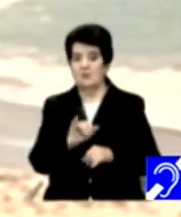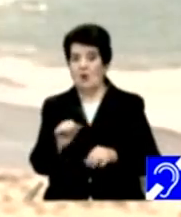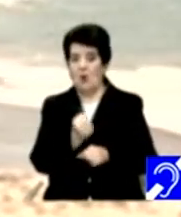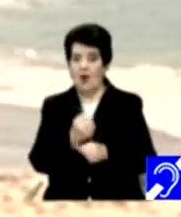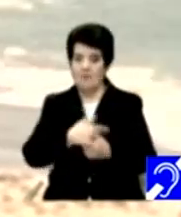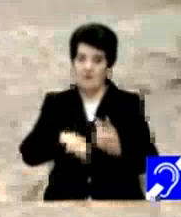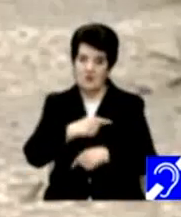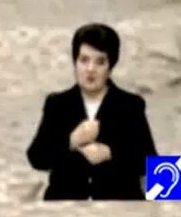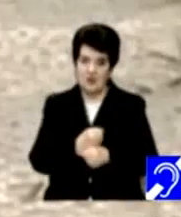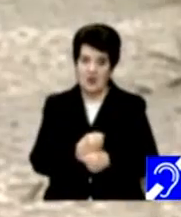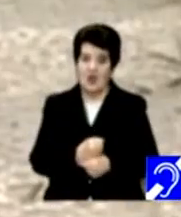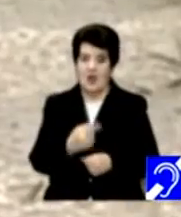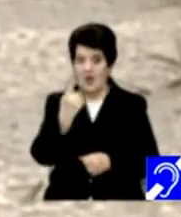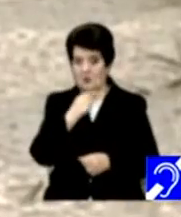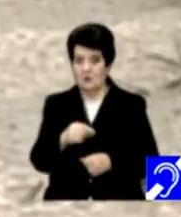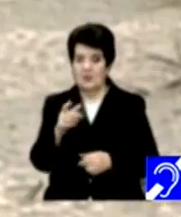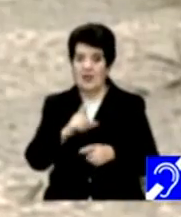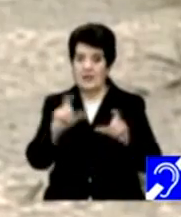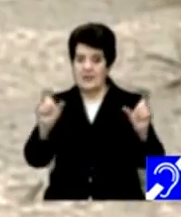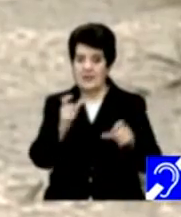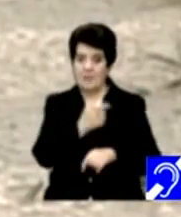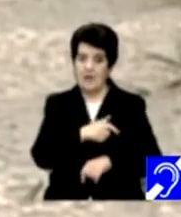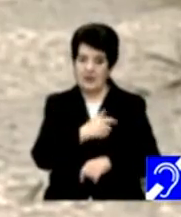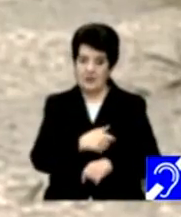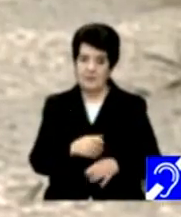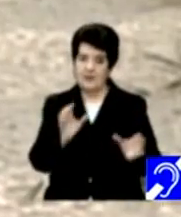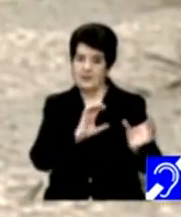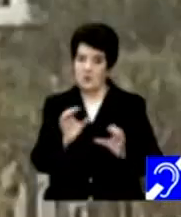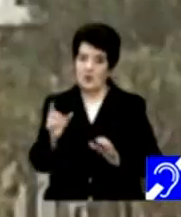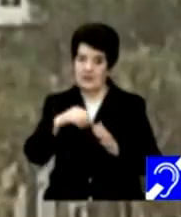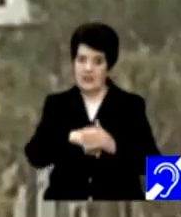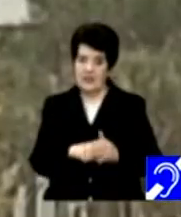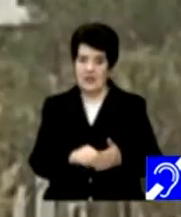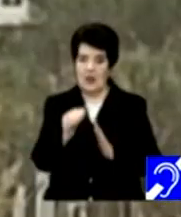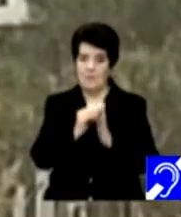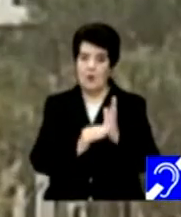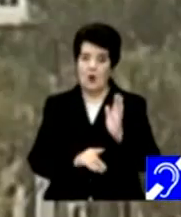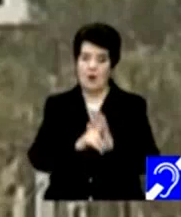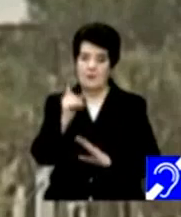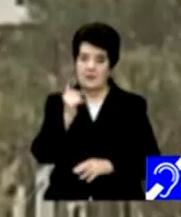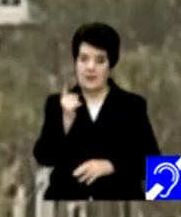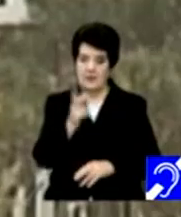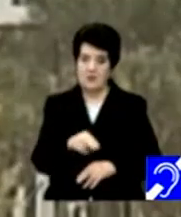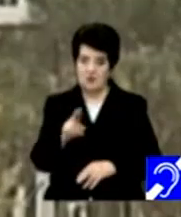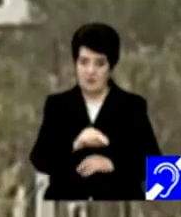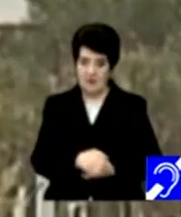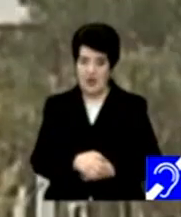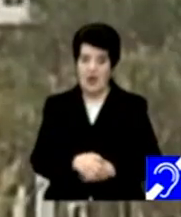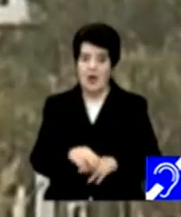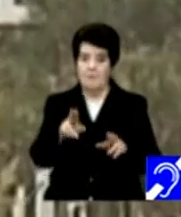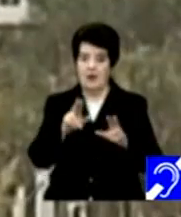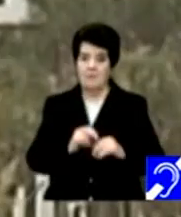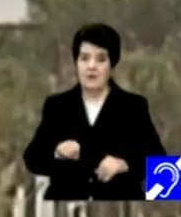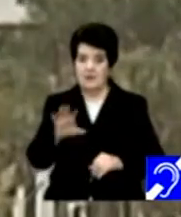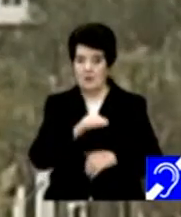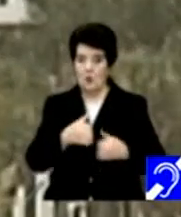afaceri. Anunțul a fost făcut de Departamentul pentru Securitate Internă. Programul va începe de la 1 decembrie. Parlamentul European a